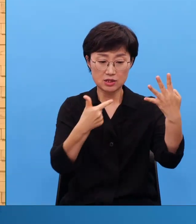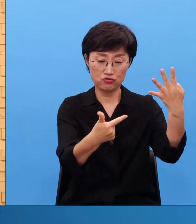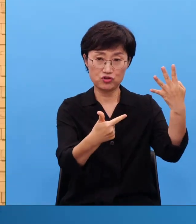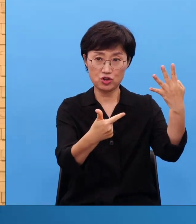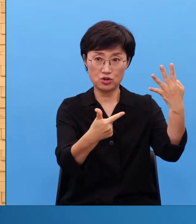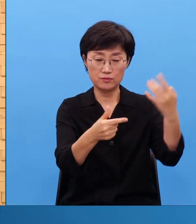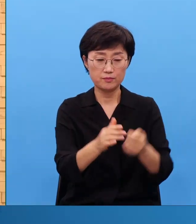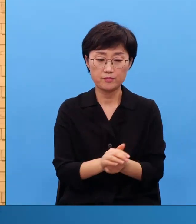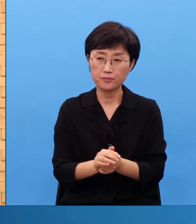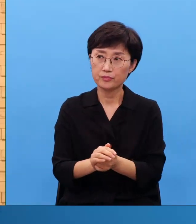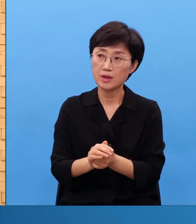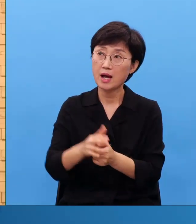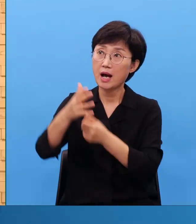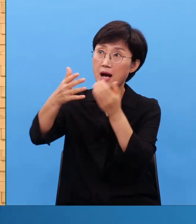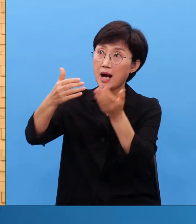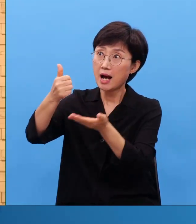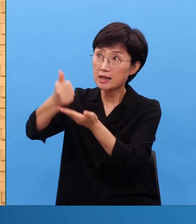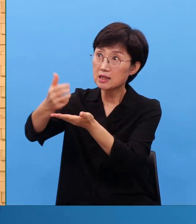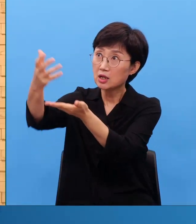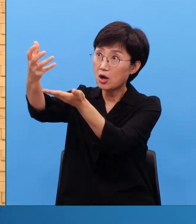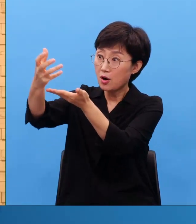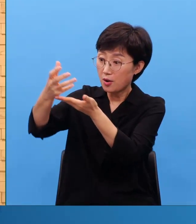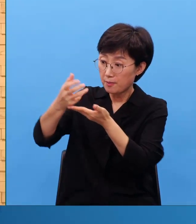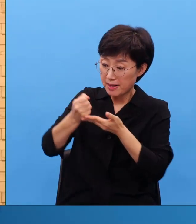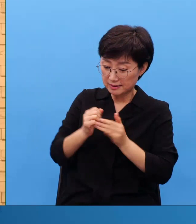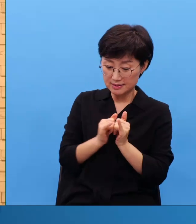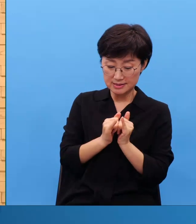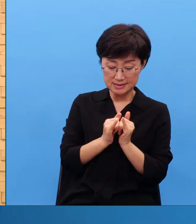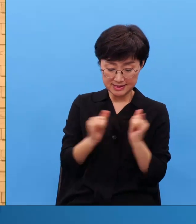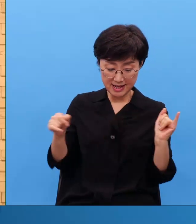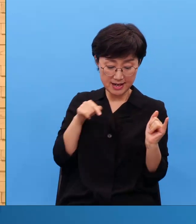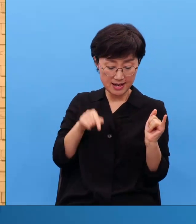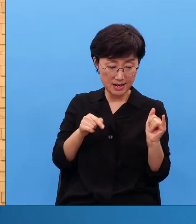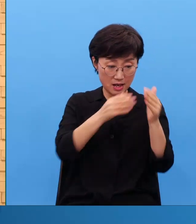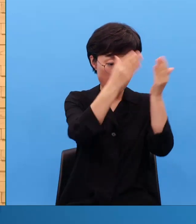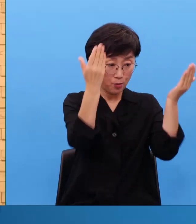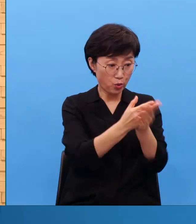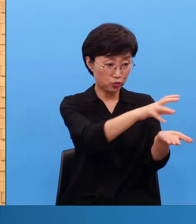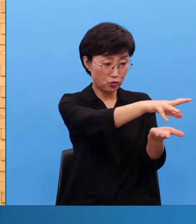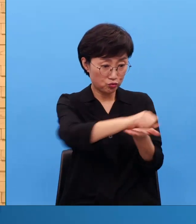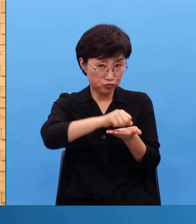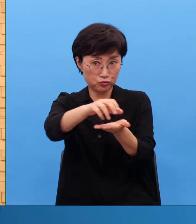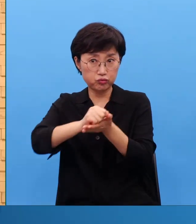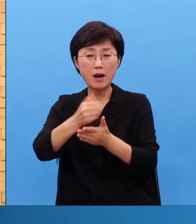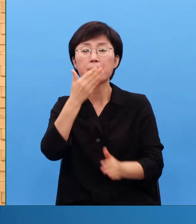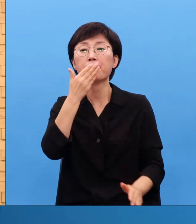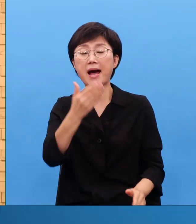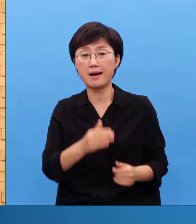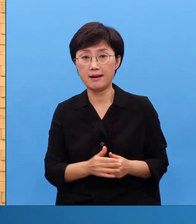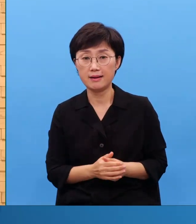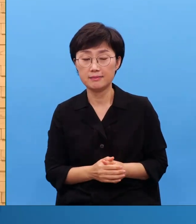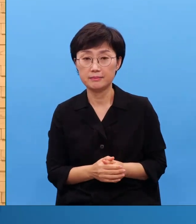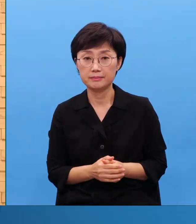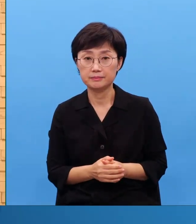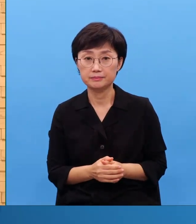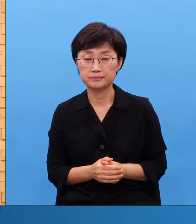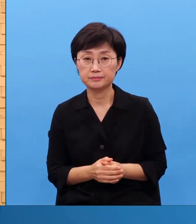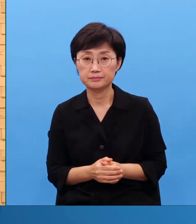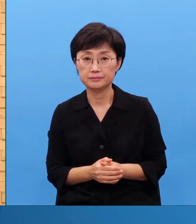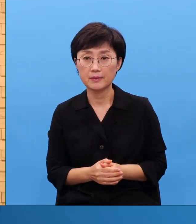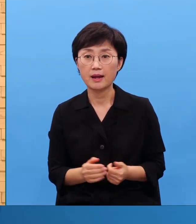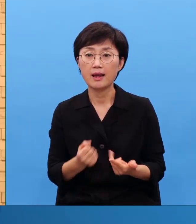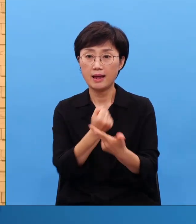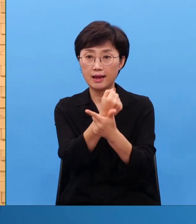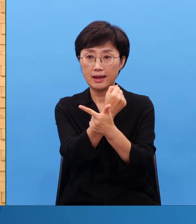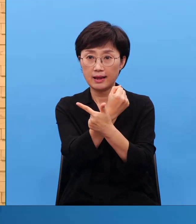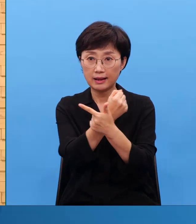것을 가질 수 있다라고 그래요. In Galatians 4:10 it says that the one who was adopted, who can take all the inheritance of his fathers. 갈라디아